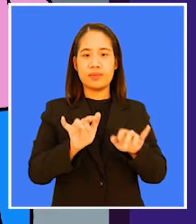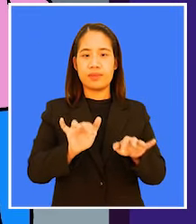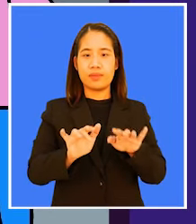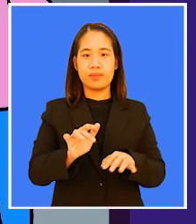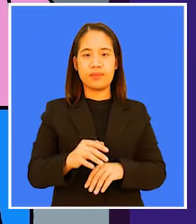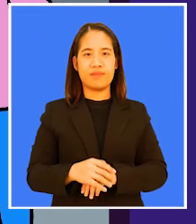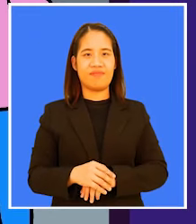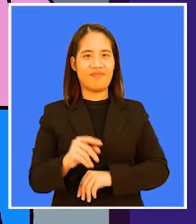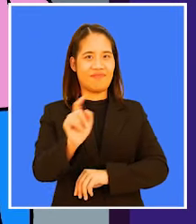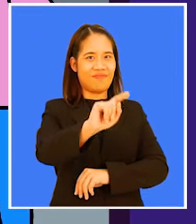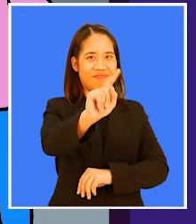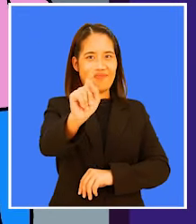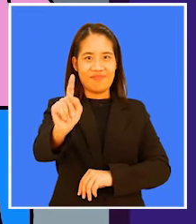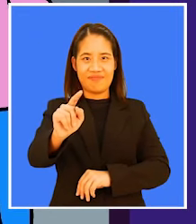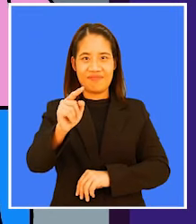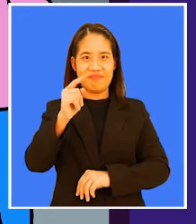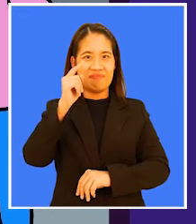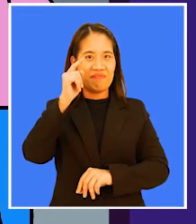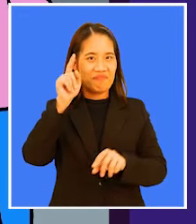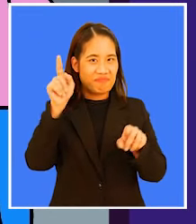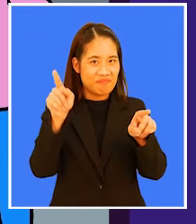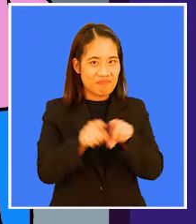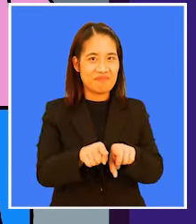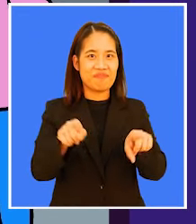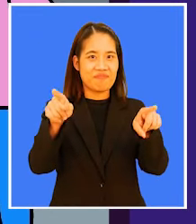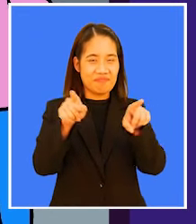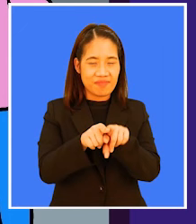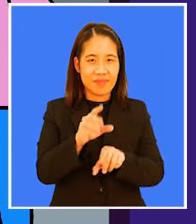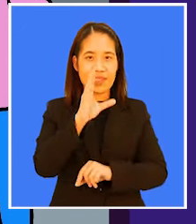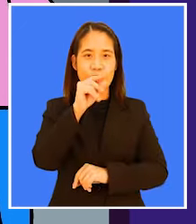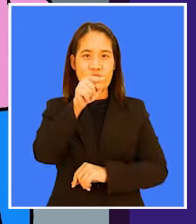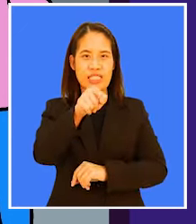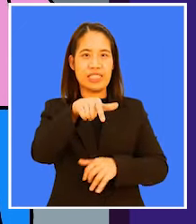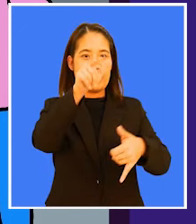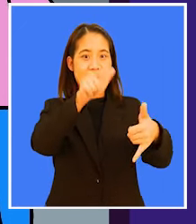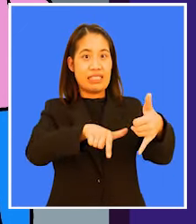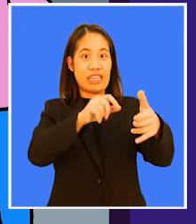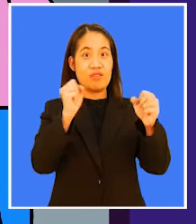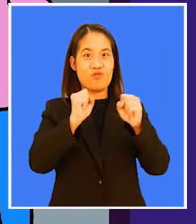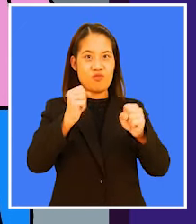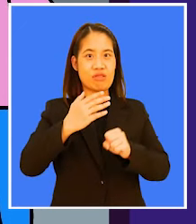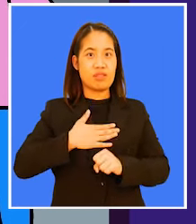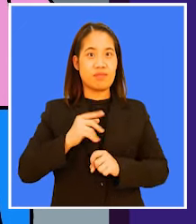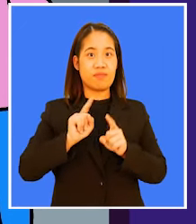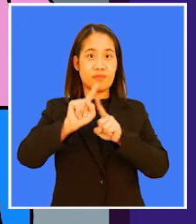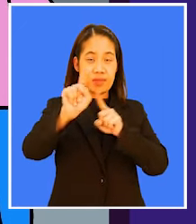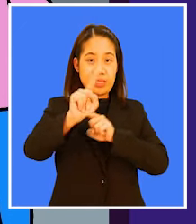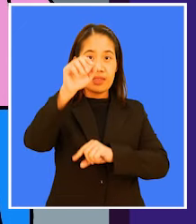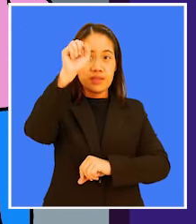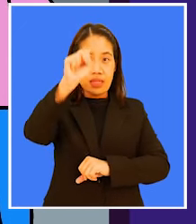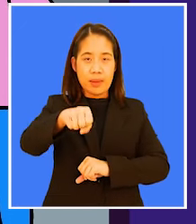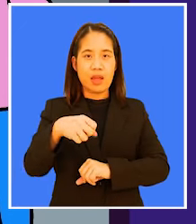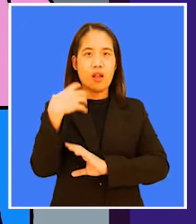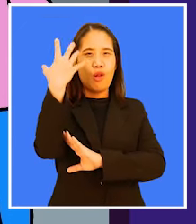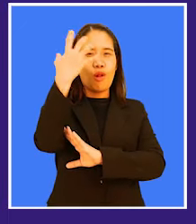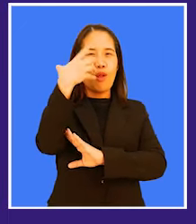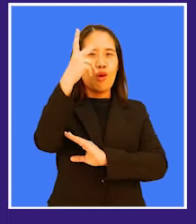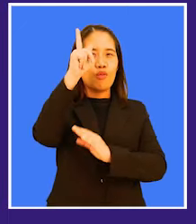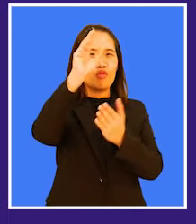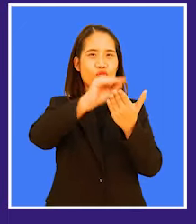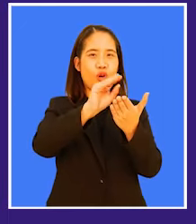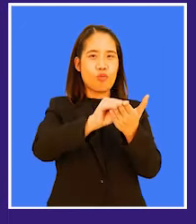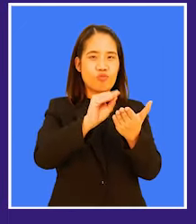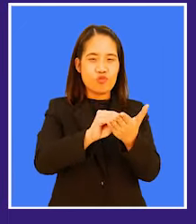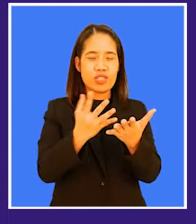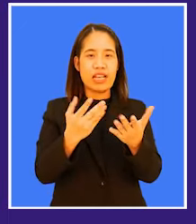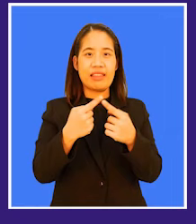โหนี่เป็นอย่างที่พ่อต่อทำนายไว้เลยว่าแกน่ะกลัวฉันที่สุดหลอกข้อมูลฉันไปโอนเงินยังโ